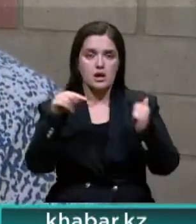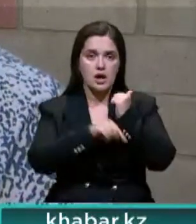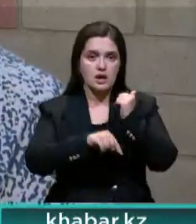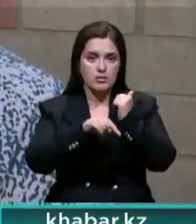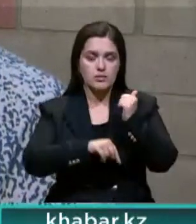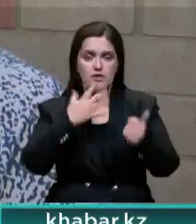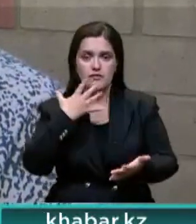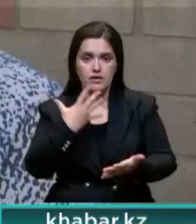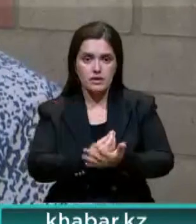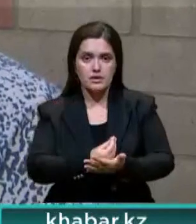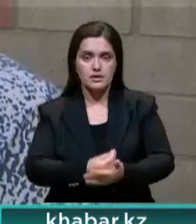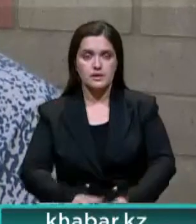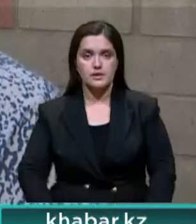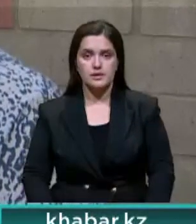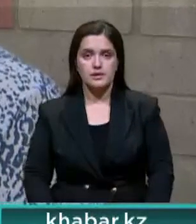меры.